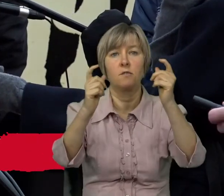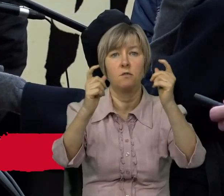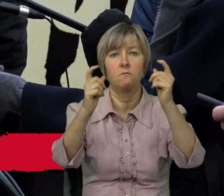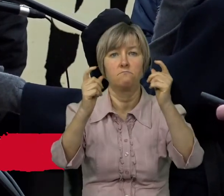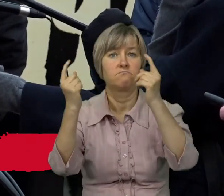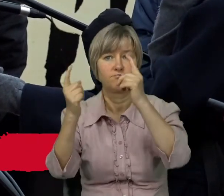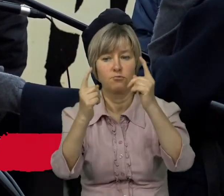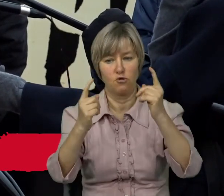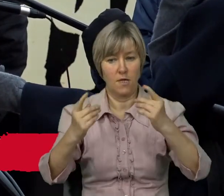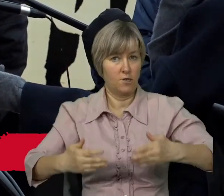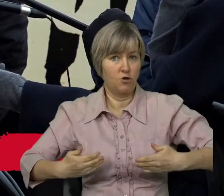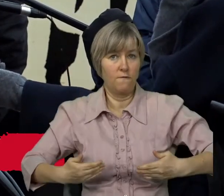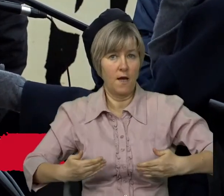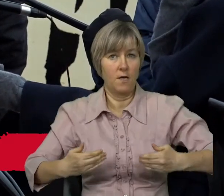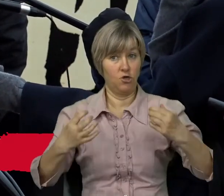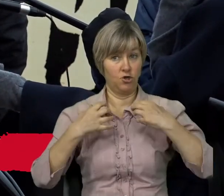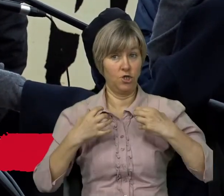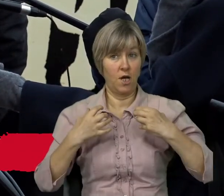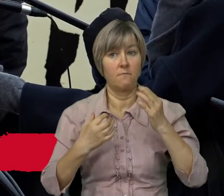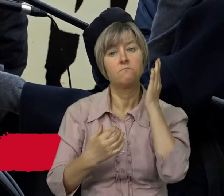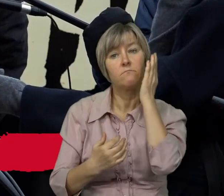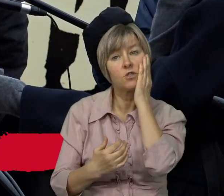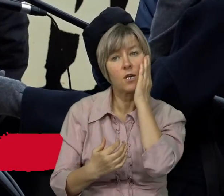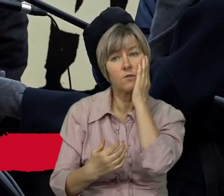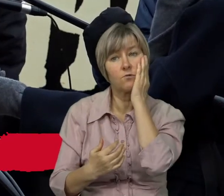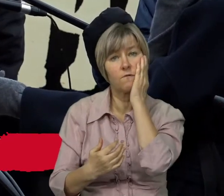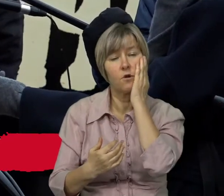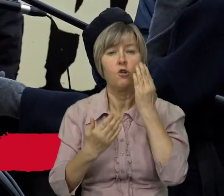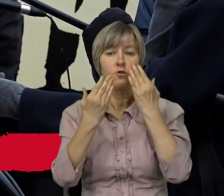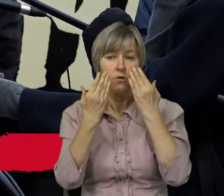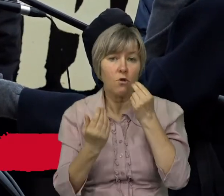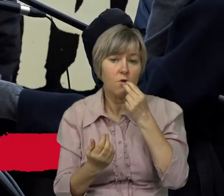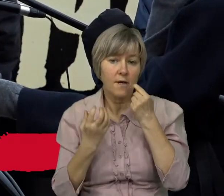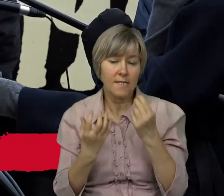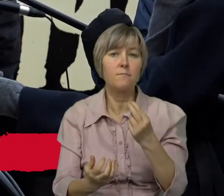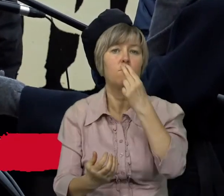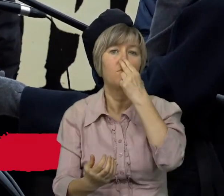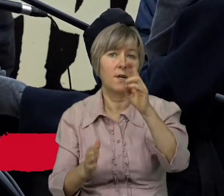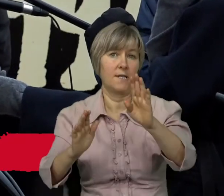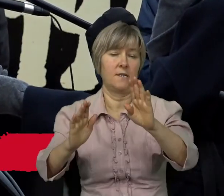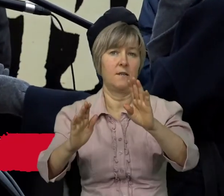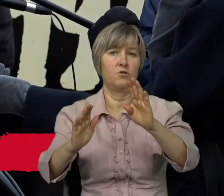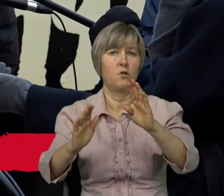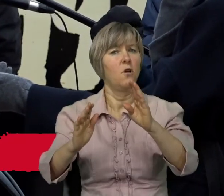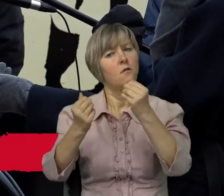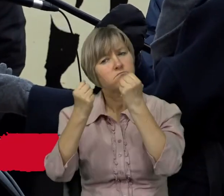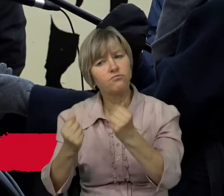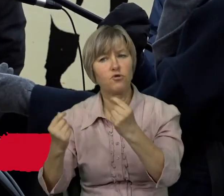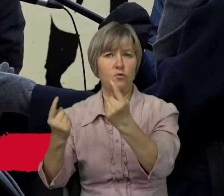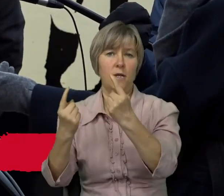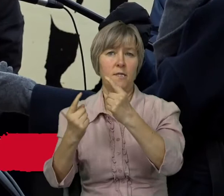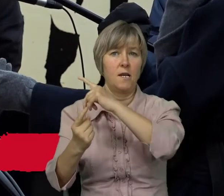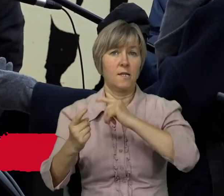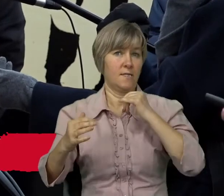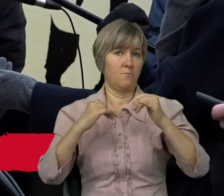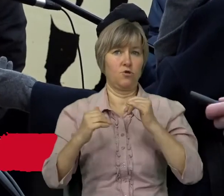zdrowia i życia obywateli, chcieliśmy pokazać, jak trudna jest sytuacja finansowa samorządów i być może niebawem będziemy musieli decydować o